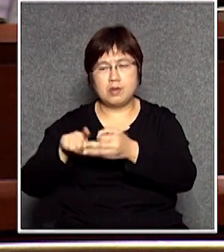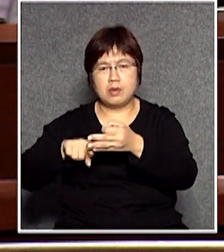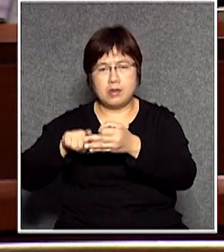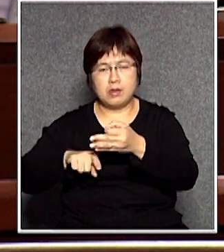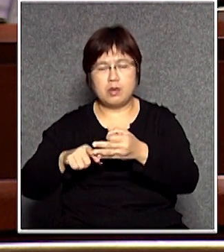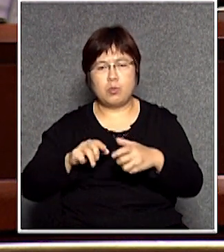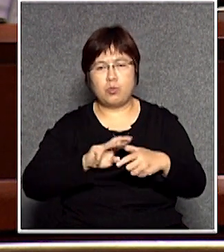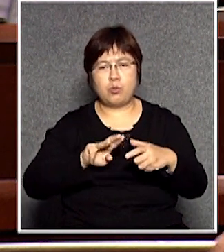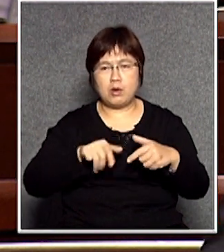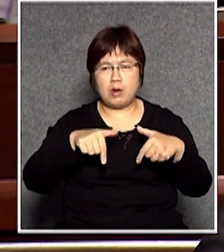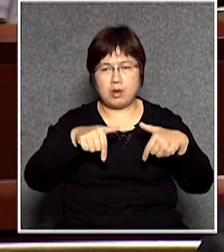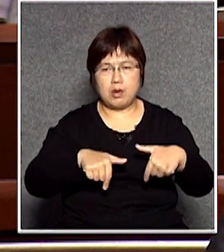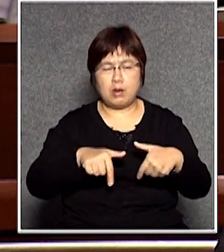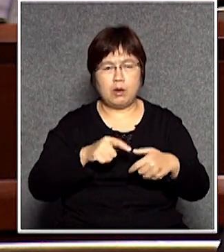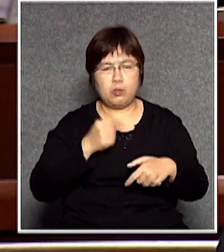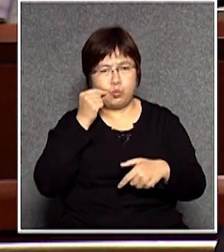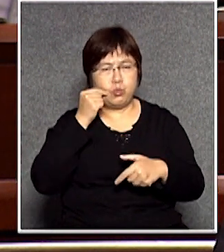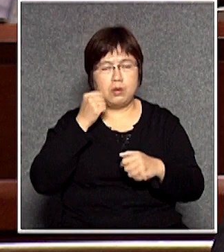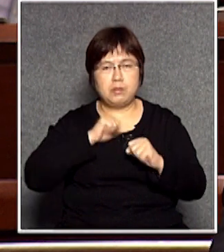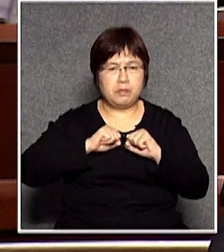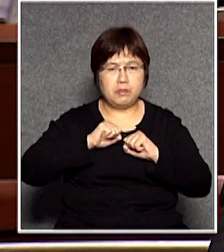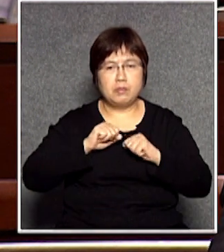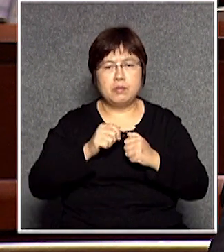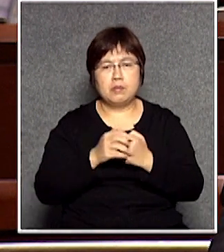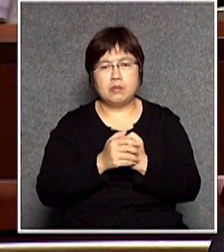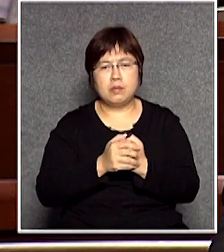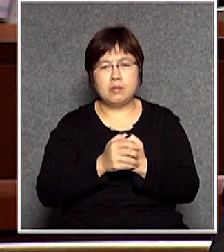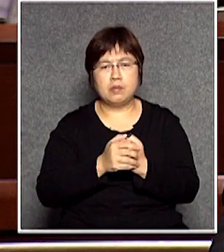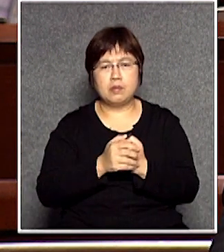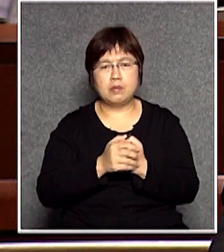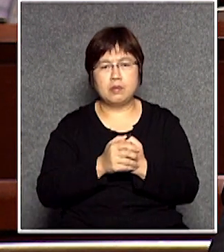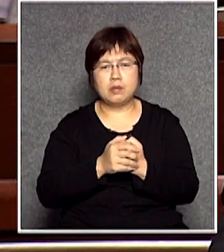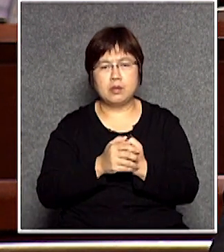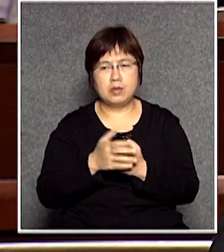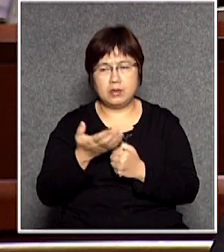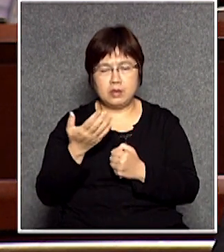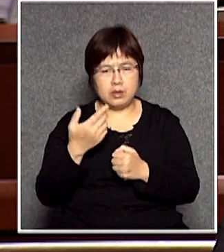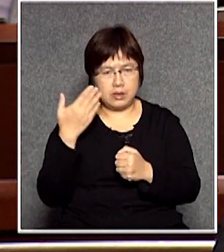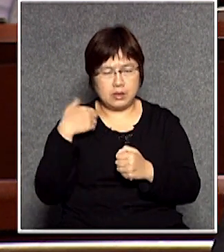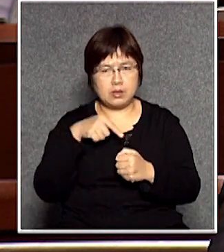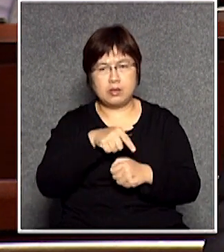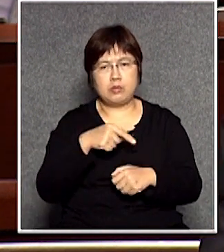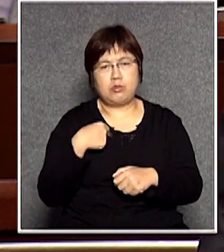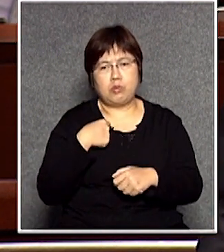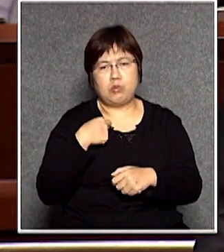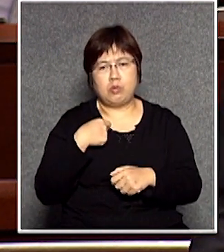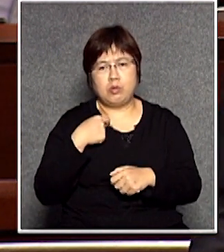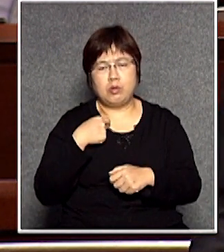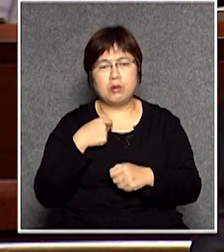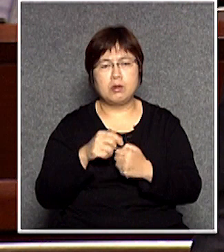的活躍分子，就認為呢，當時的中國由於呢是